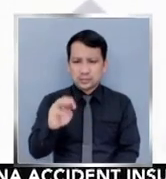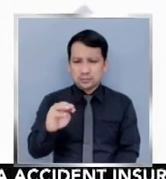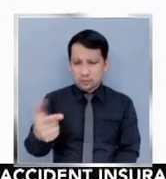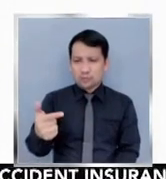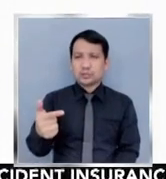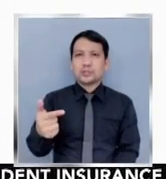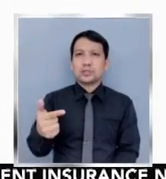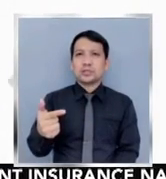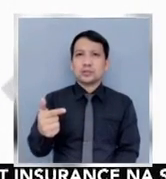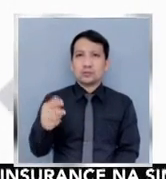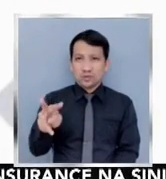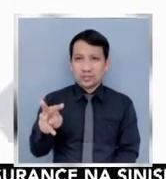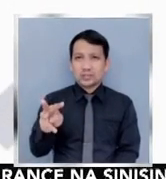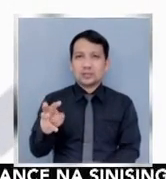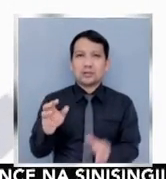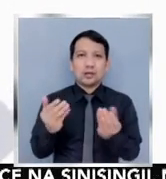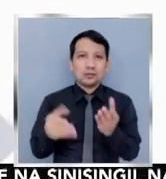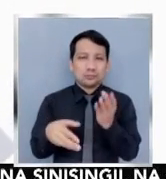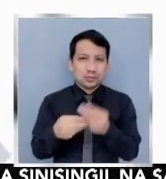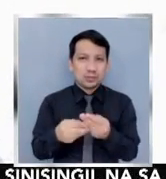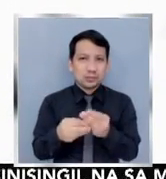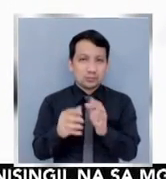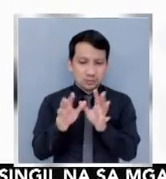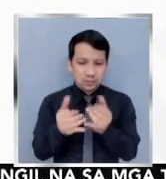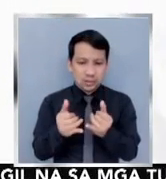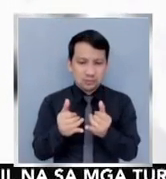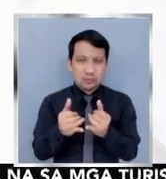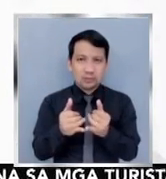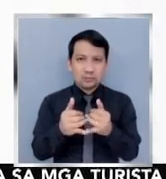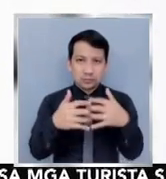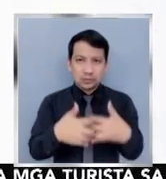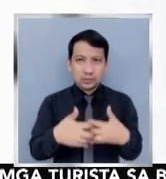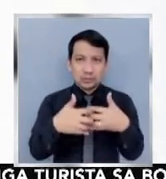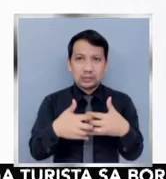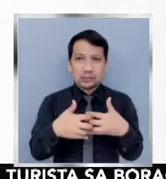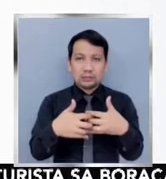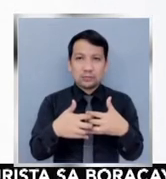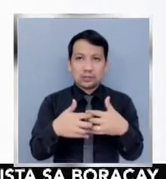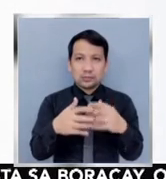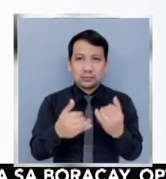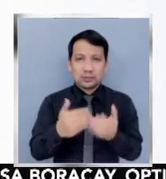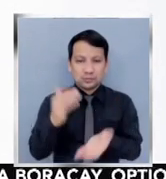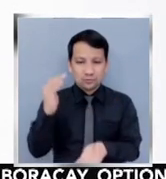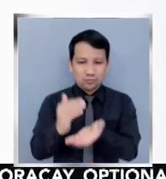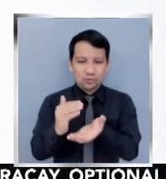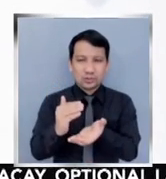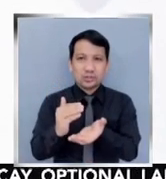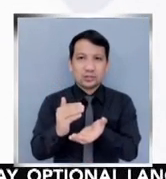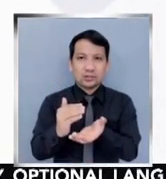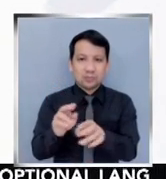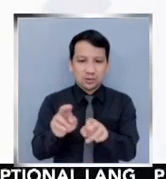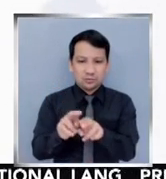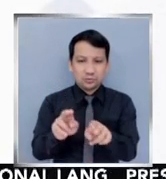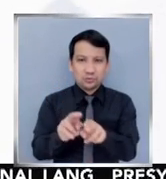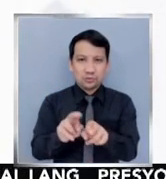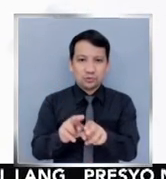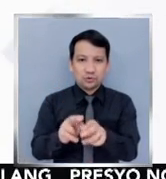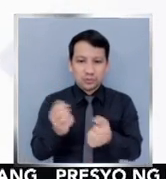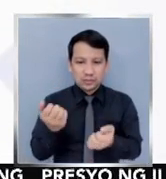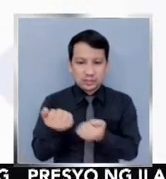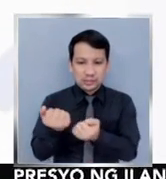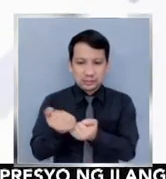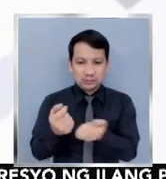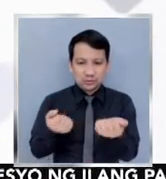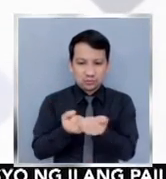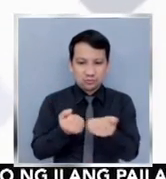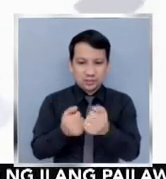tayong mga planta na nag-derate o nabawasan ng kanilang pangkaraniwang ipinapasok sa grid. Ang total po na